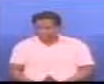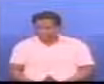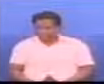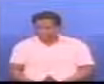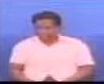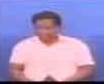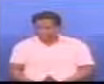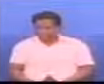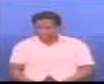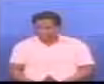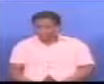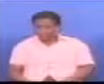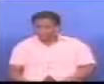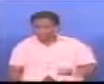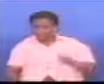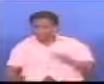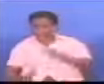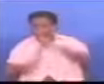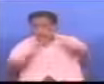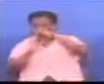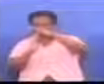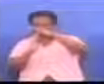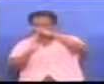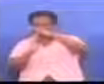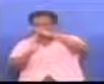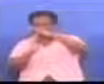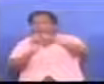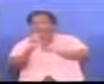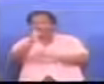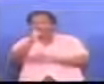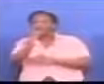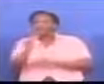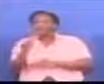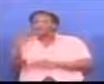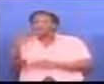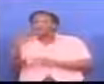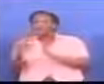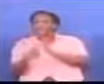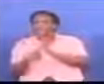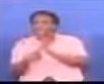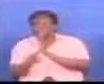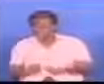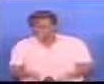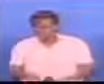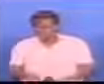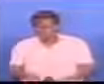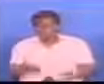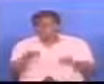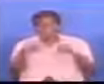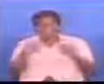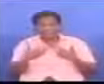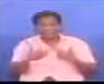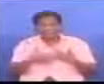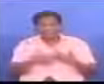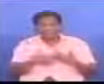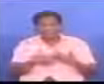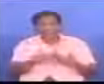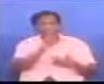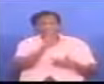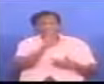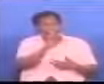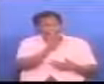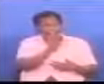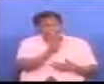Ukomo ni 56%. Sasa kama 26 imetupeleka kwenye 32,